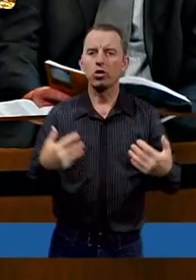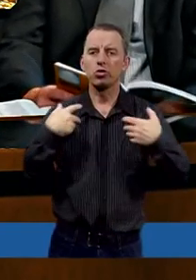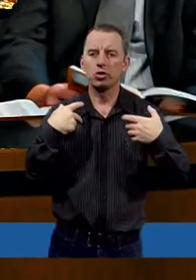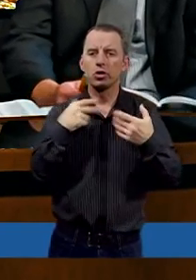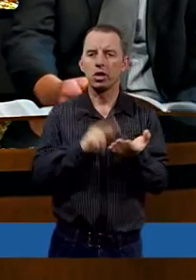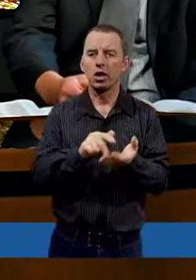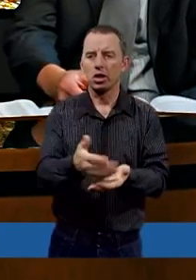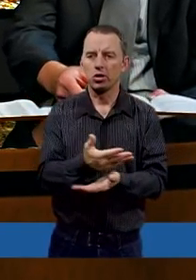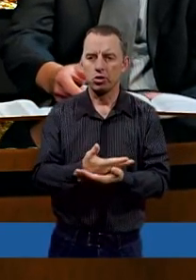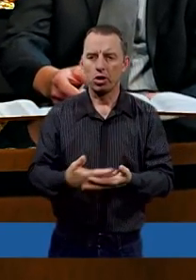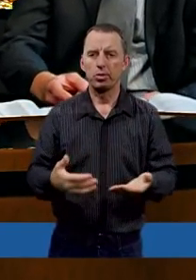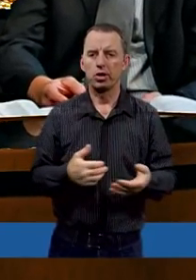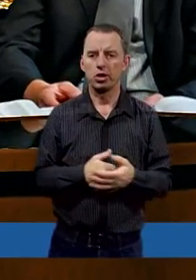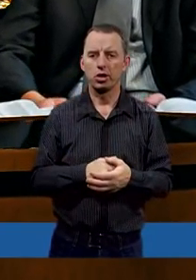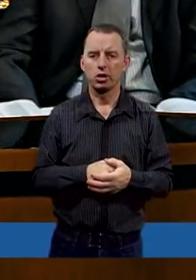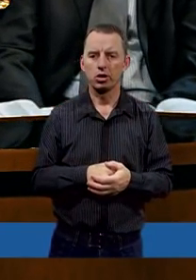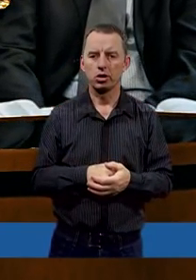ziemi?